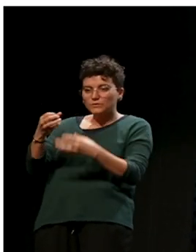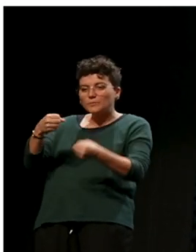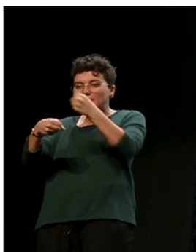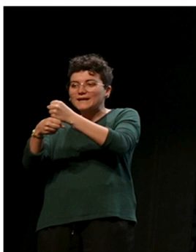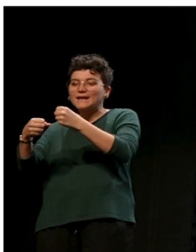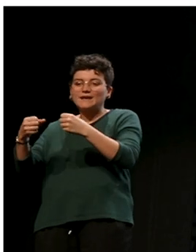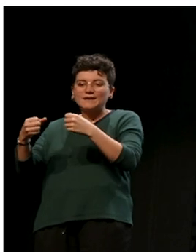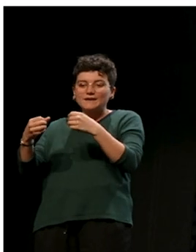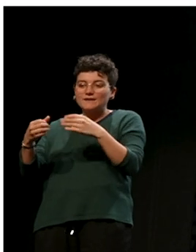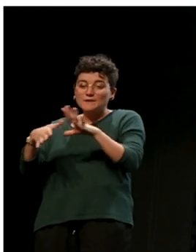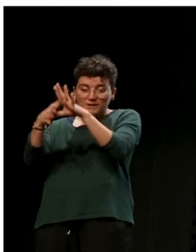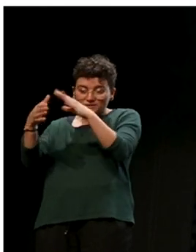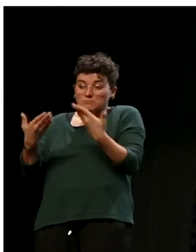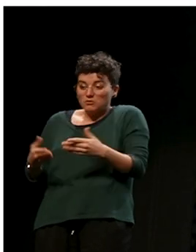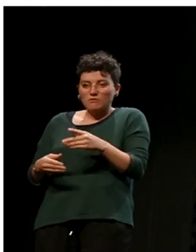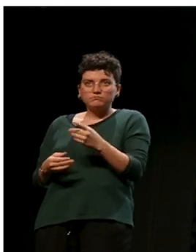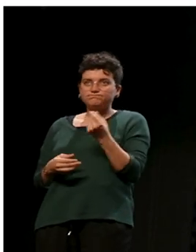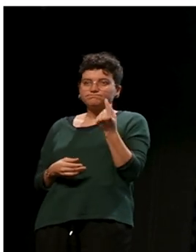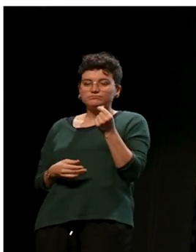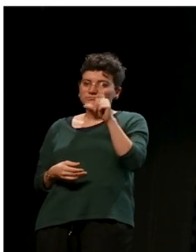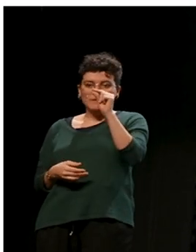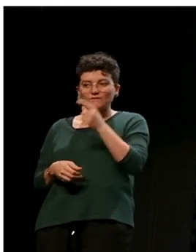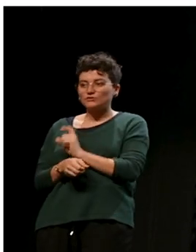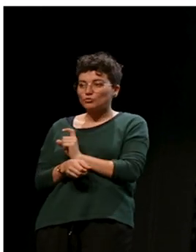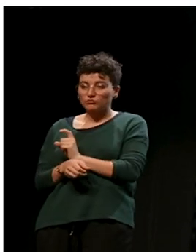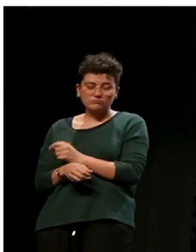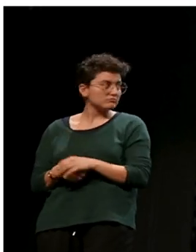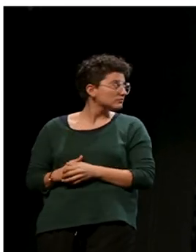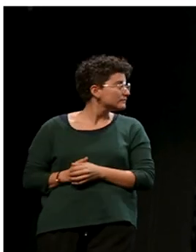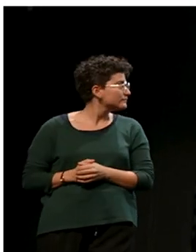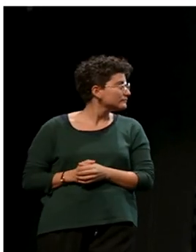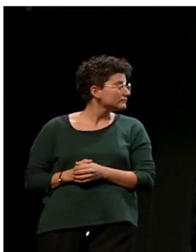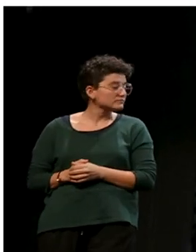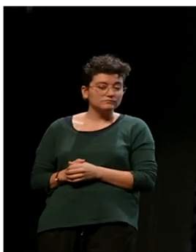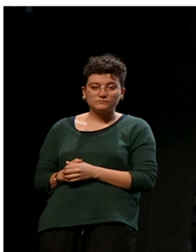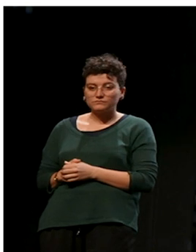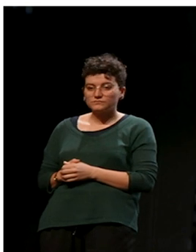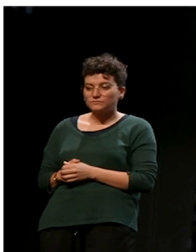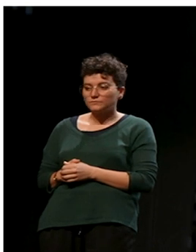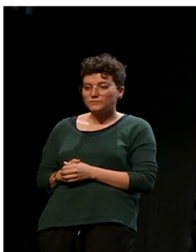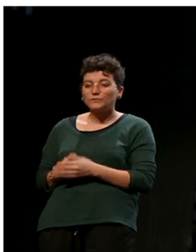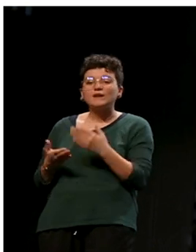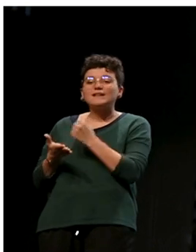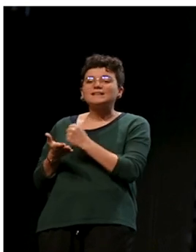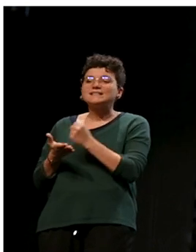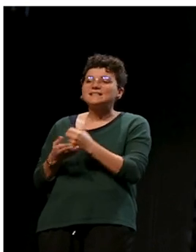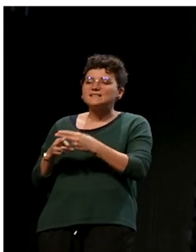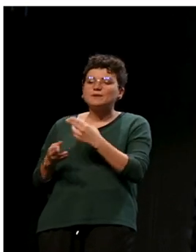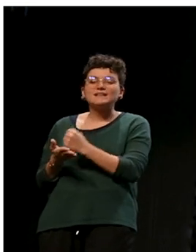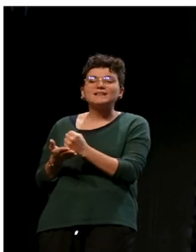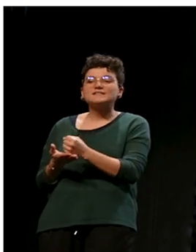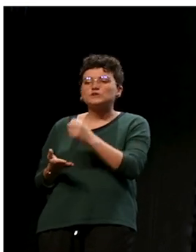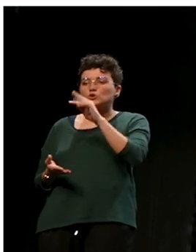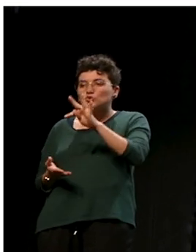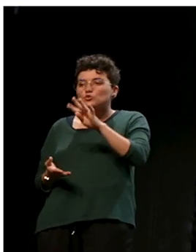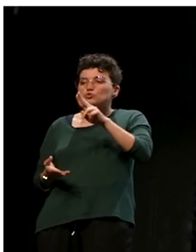arrive à faire une image assez, comment dire, qui passe ce qu'on appelle le test de Turing. C'est-à-dire qu'on ne sait pas, à part, bien sûr, des artefacts, mais